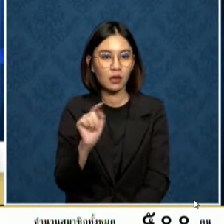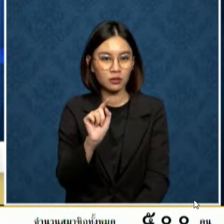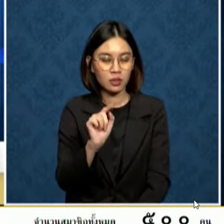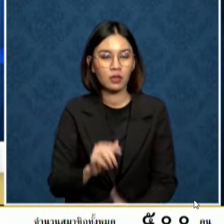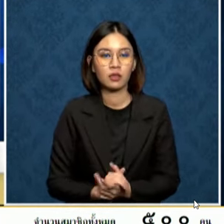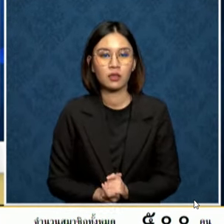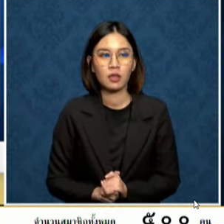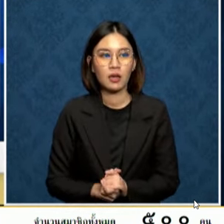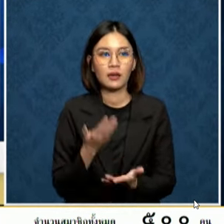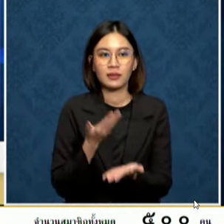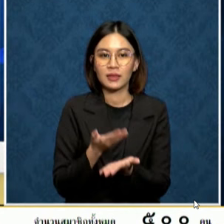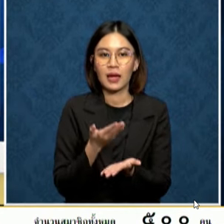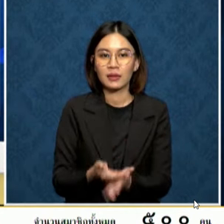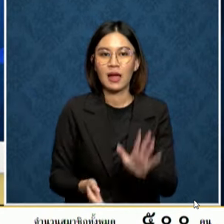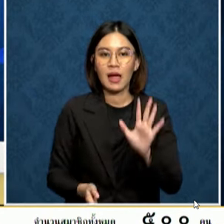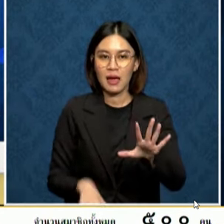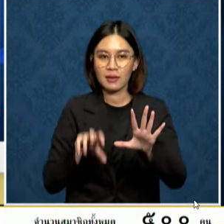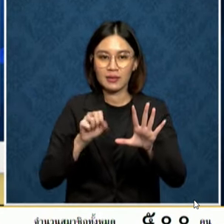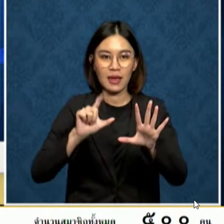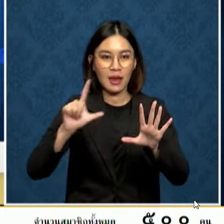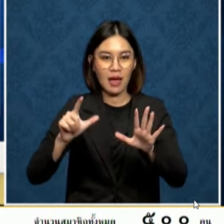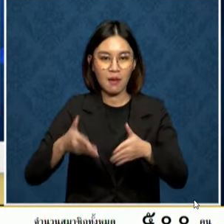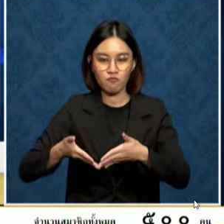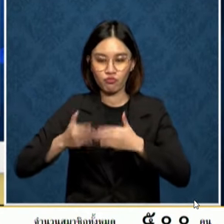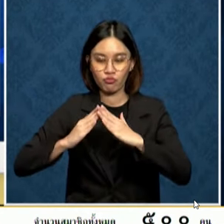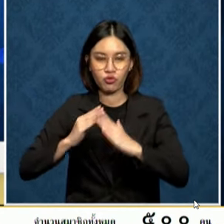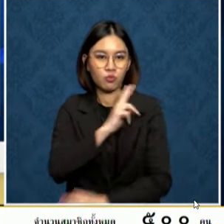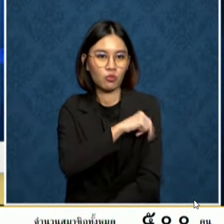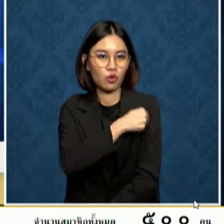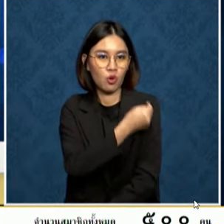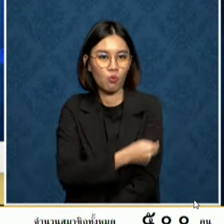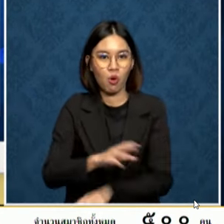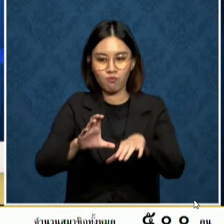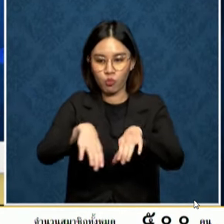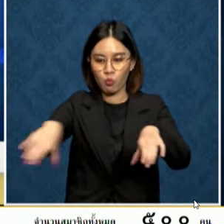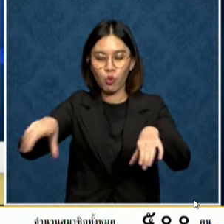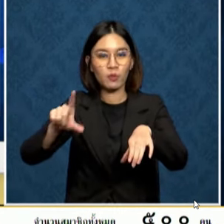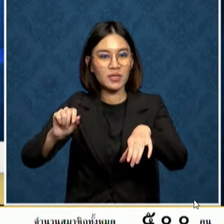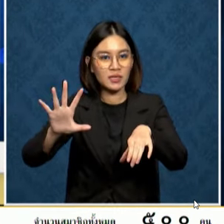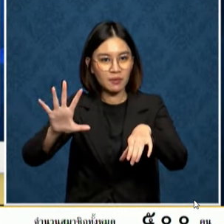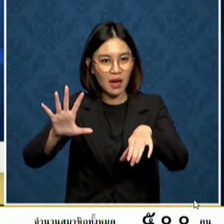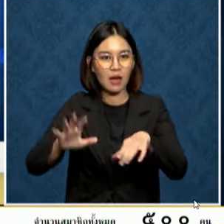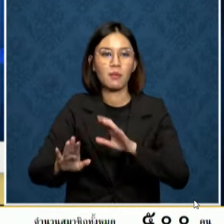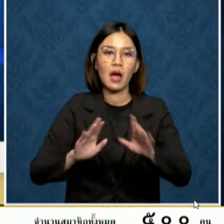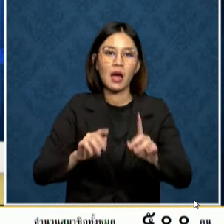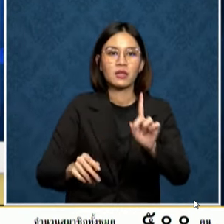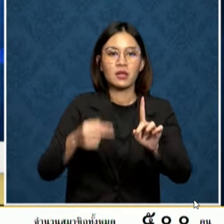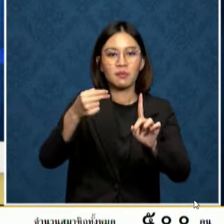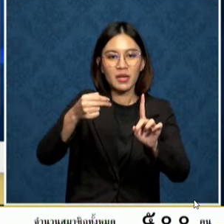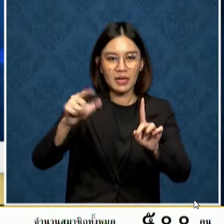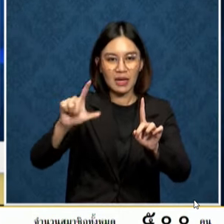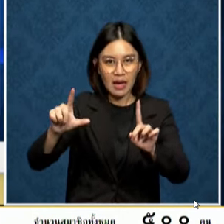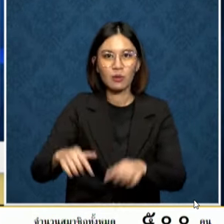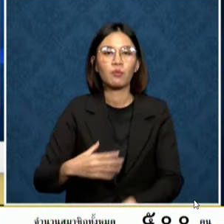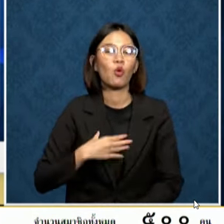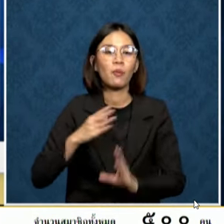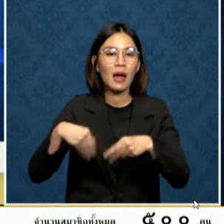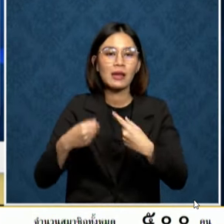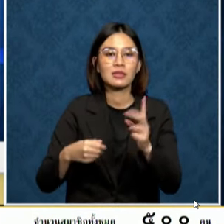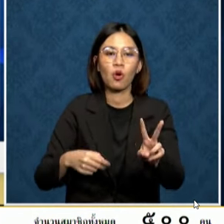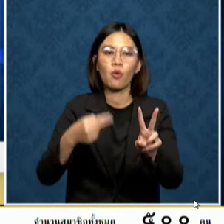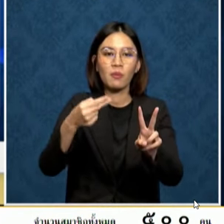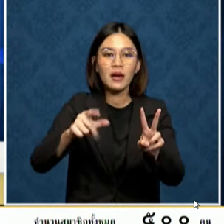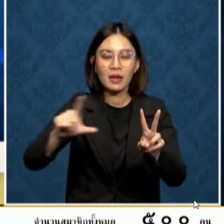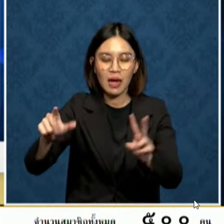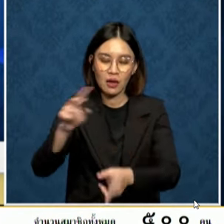เราสามารใช้งบ 500, ล้านสรางลประิบัขนาดใหญ่ ได 25 แหงจๆทีว 10,000 ล้านผมให้ 20,000 ล้านเลยจะสามารถดูแล